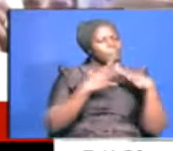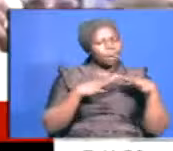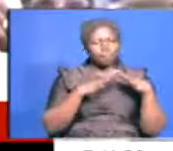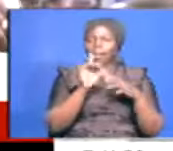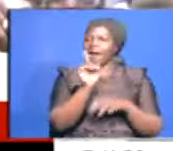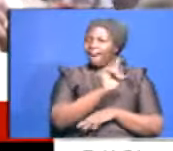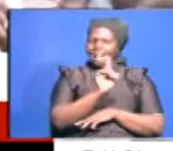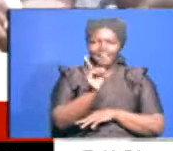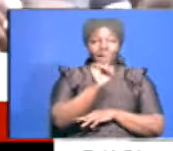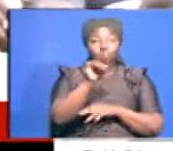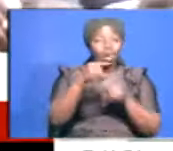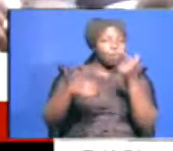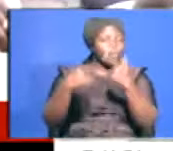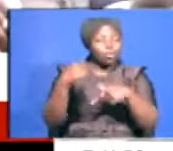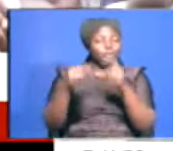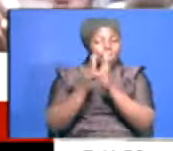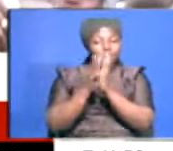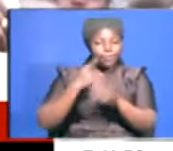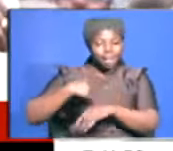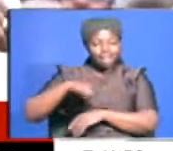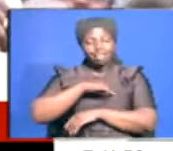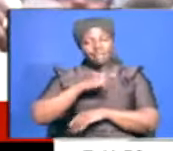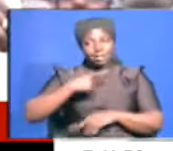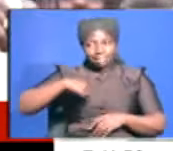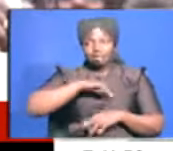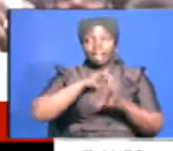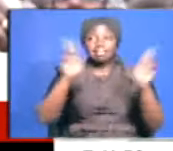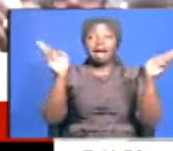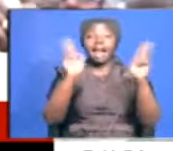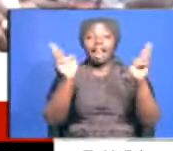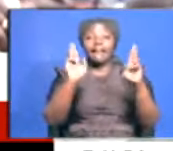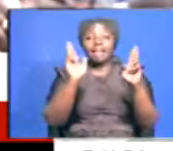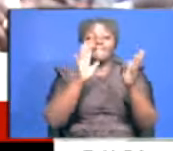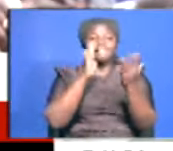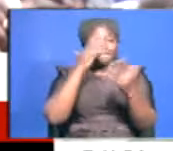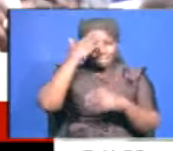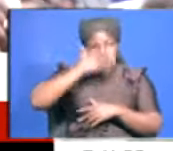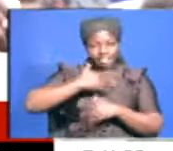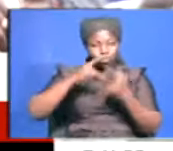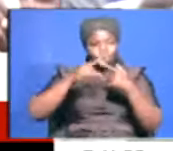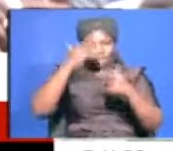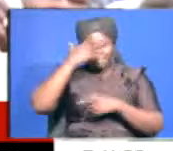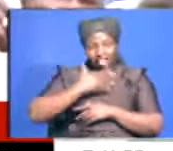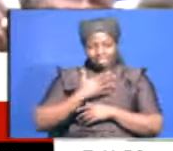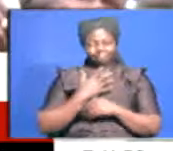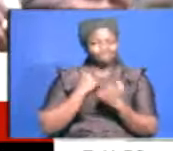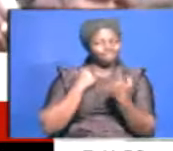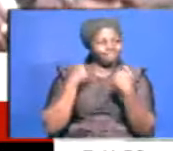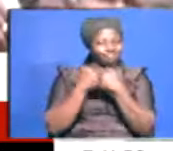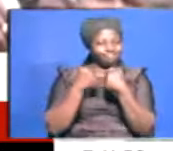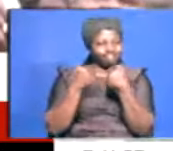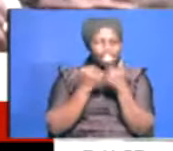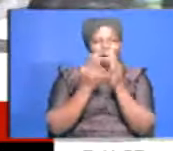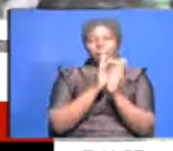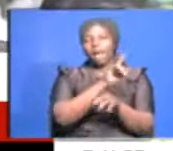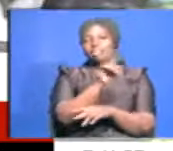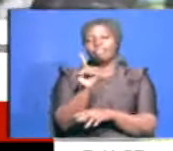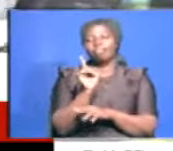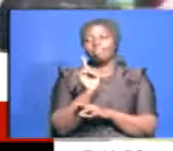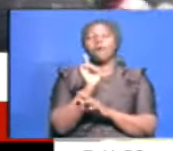sisi na tuko tayari macho kwa macho, mundu kwa mundu pamoja na nyinyi. Wachaneni na